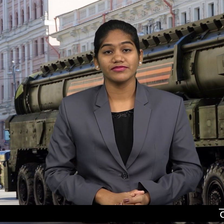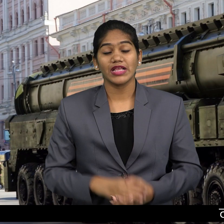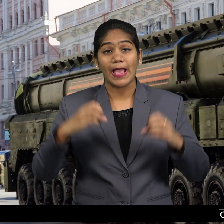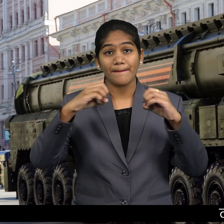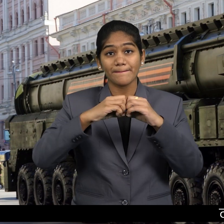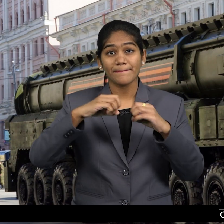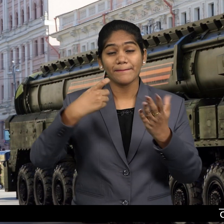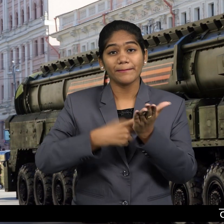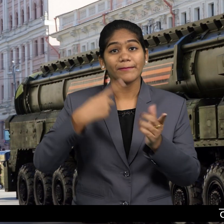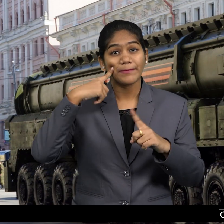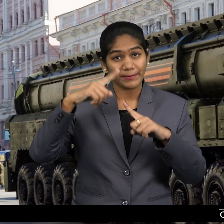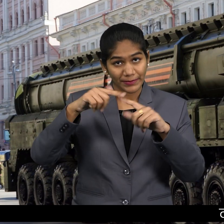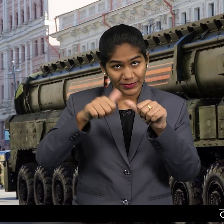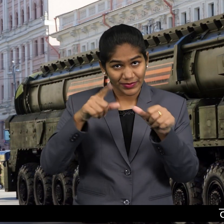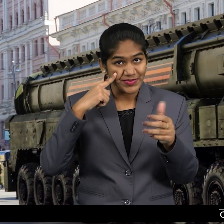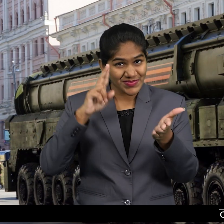त्यात ब्रिटन,